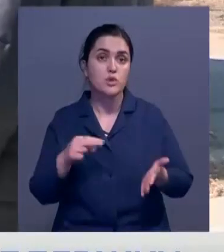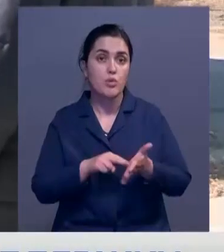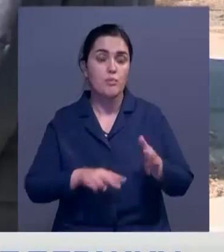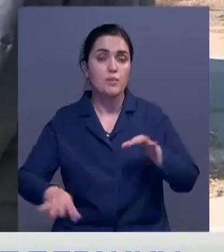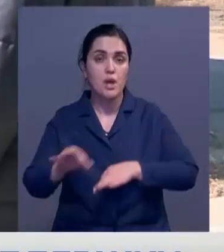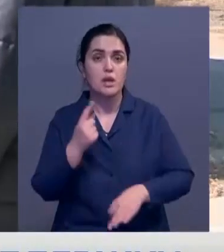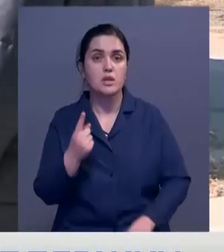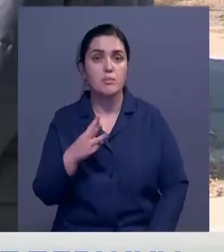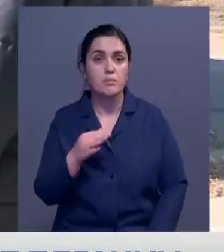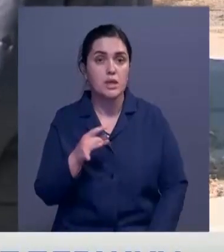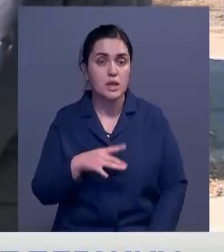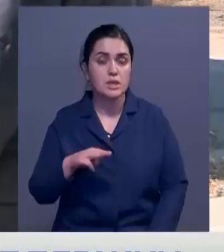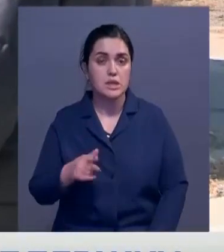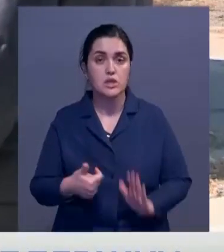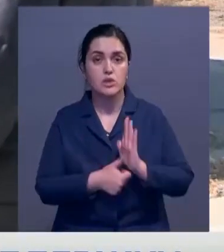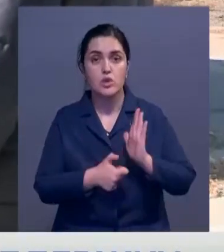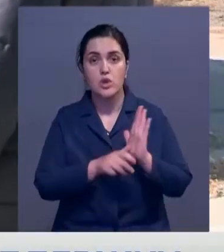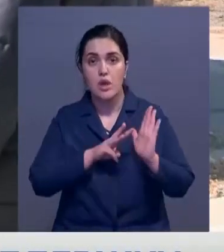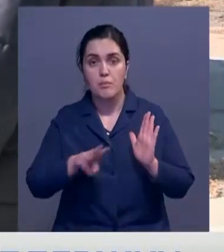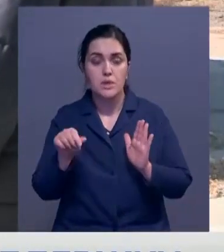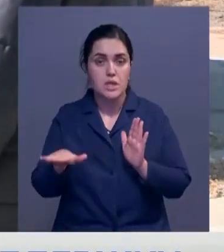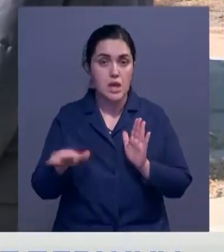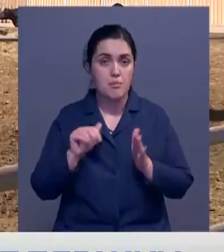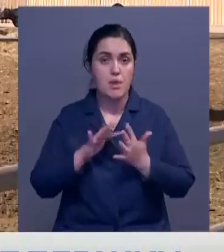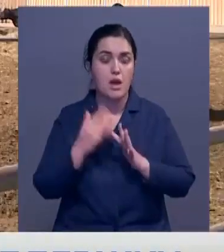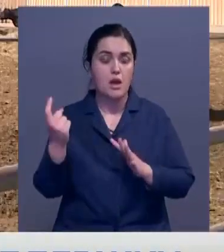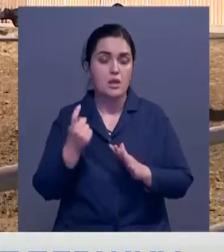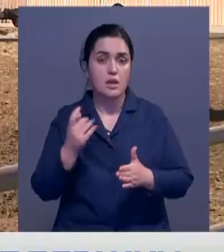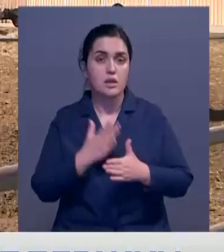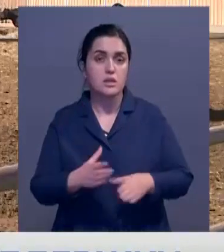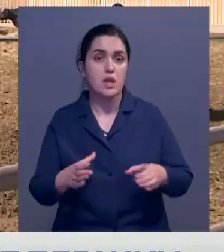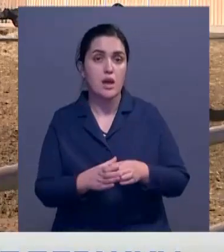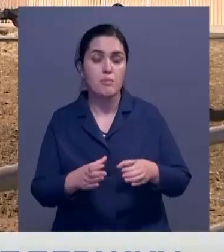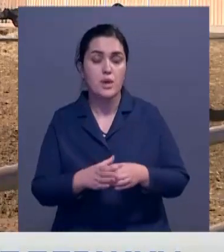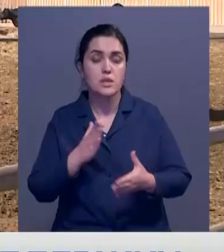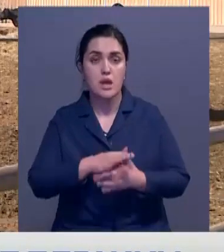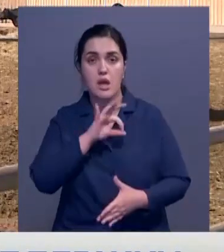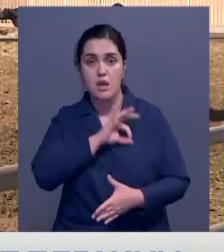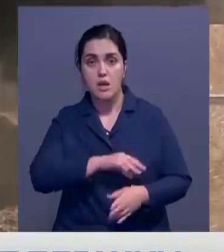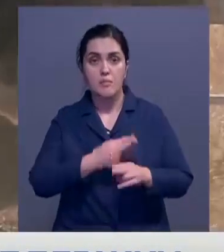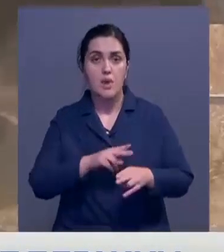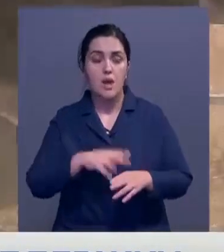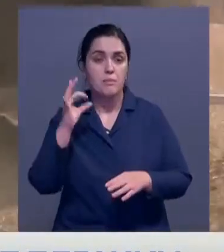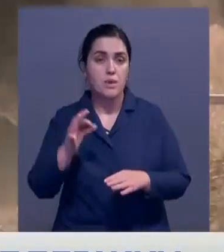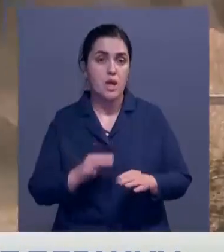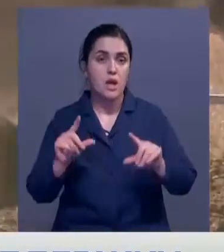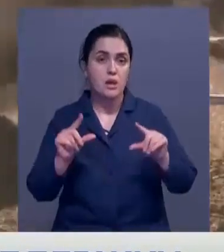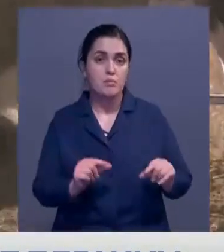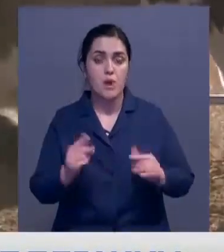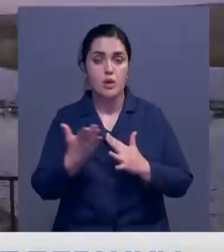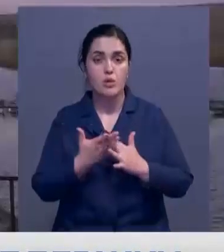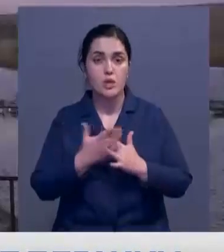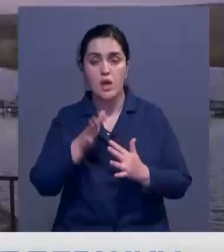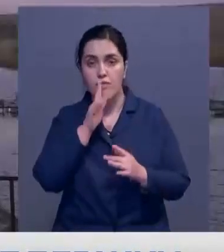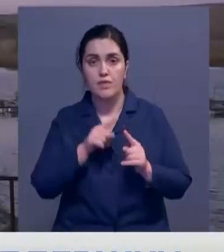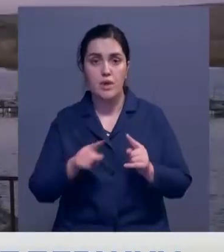почти 1 миллиард тенге. Из них 600 миллионов – займ от аграрной кредитной корпорации. Главное его преимущество – ставки ниже рыночной и льготный период по